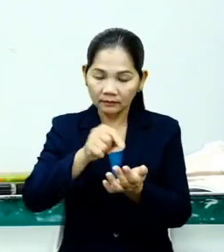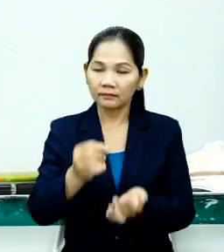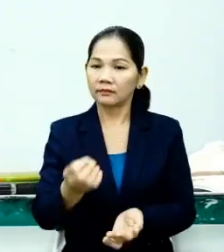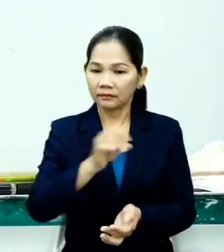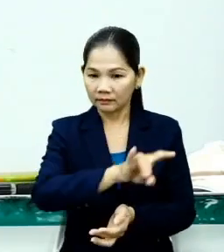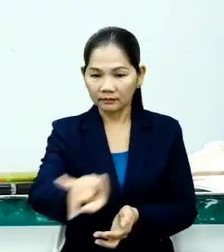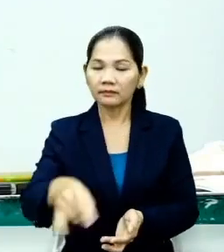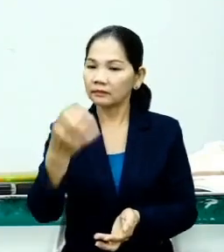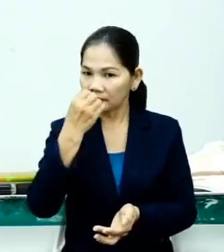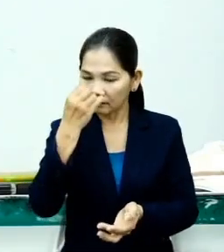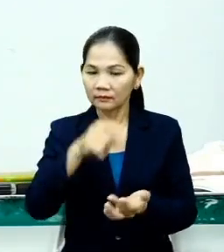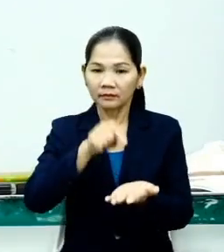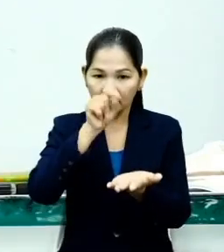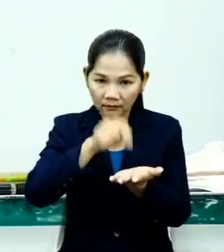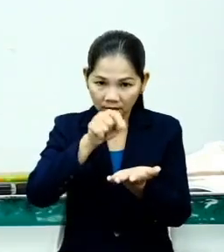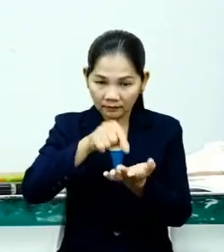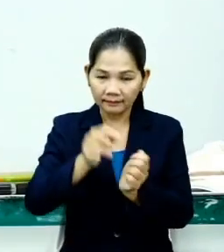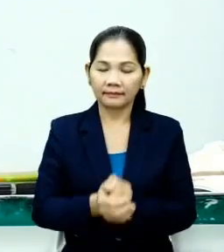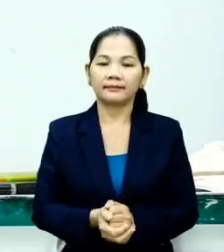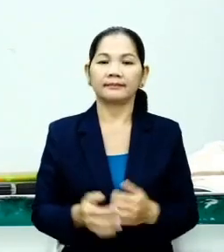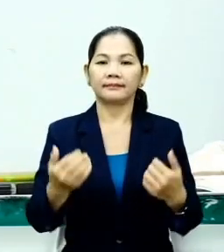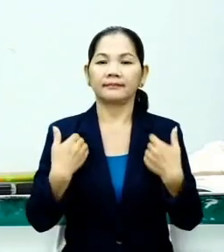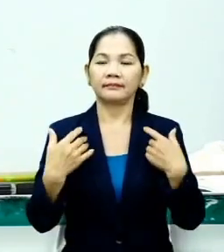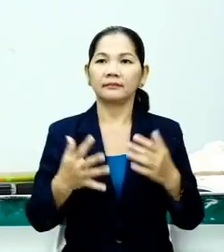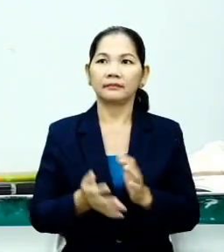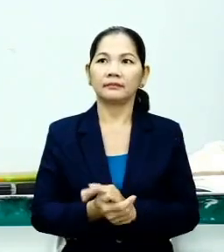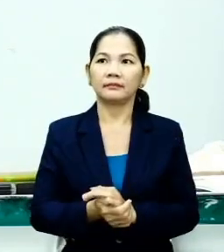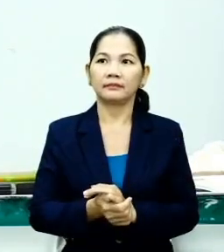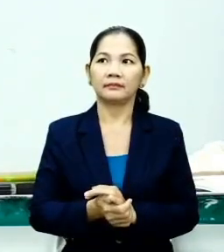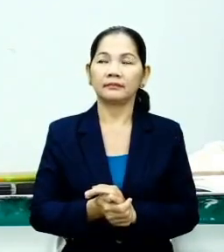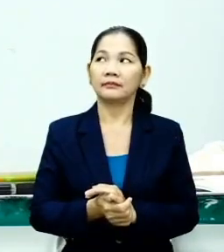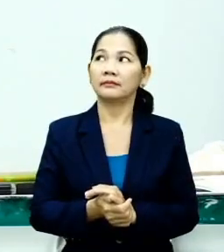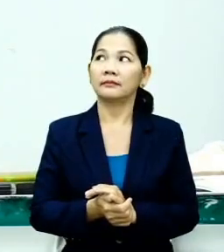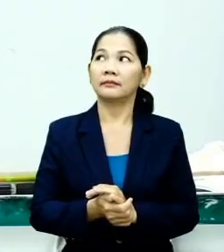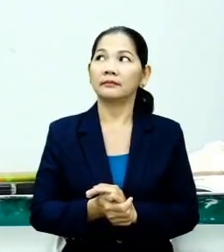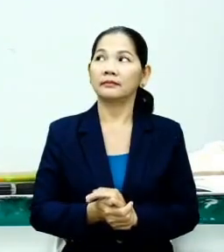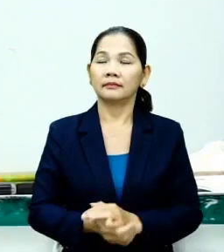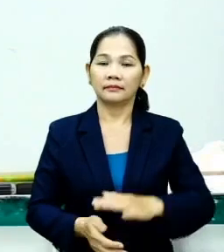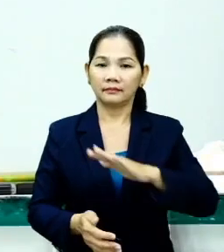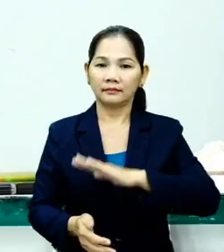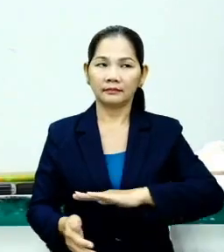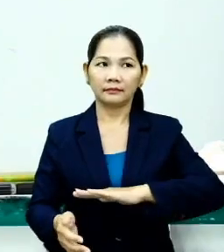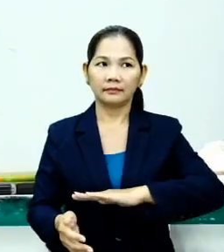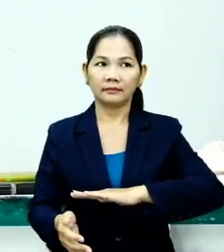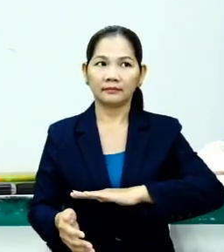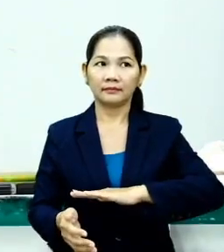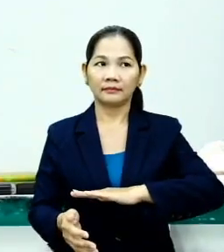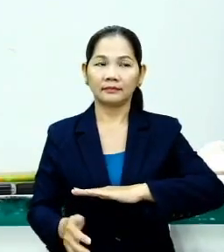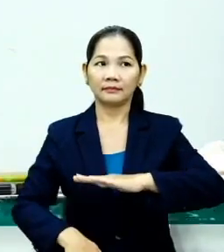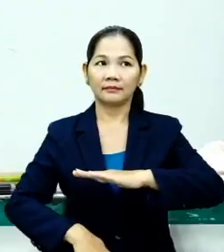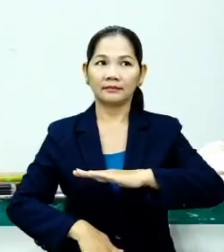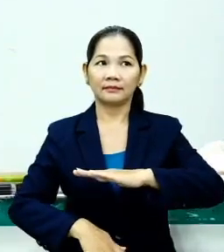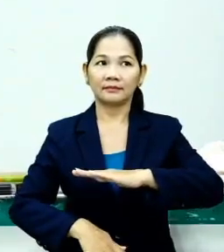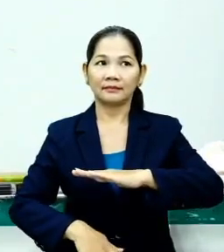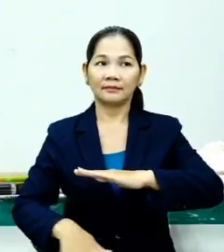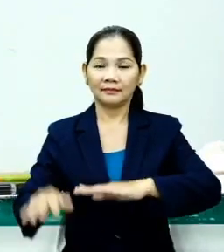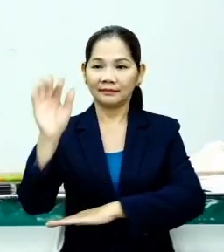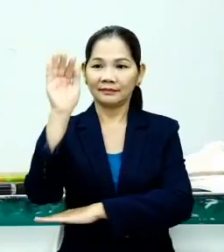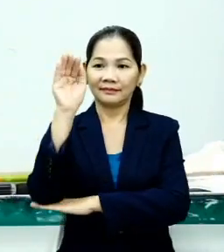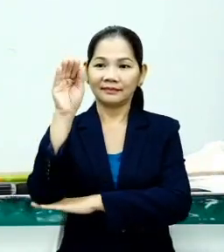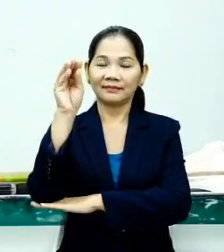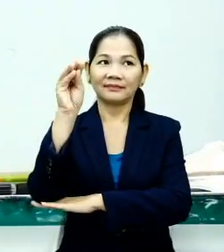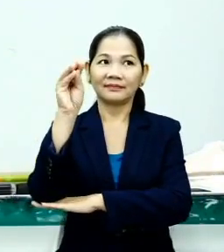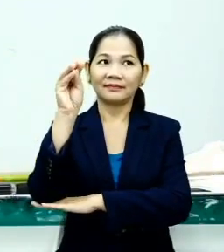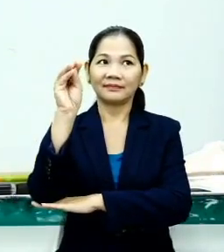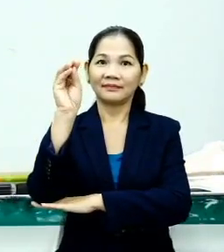Chà, đôi chân này lập bài chặt chầm này, chà môn lập bốn con đặt đáy, chà tụt tầng khuôn dưỡng nha con. Chà hãy đai mùi tiết, chà đặt bì lỡ, chà dừng phở đáy nha con